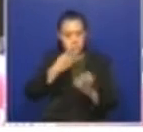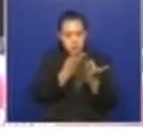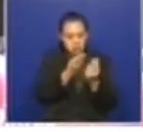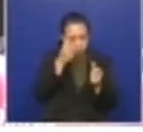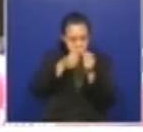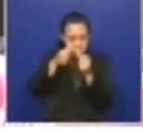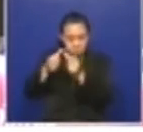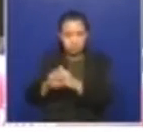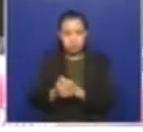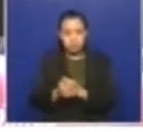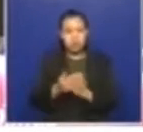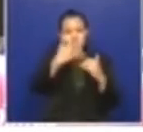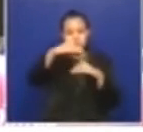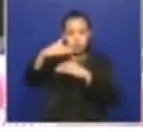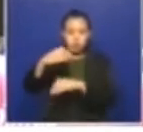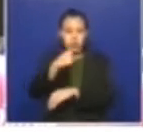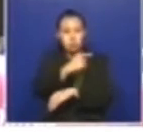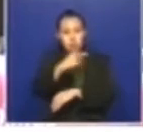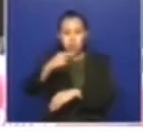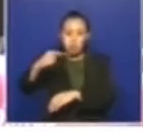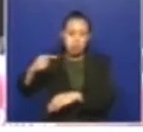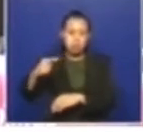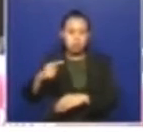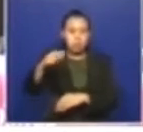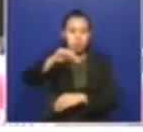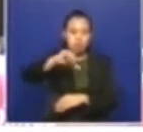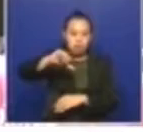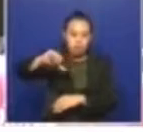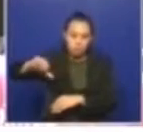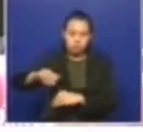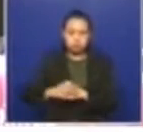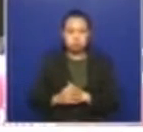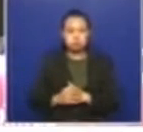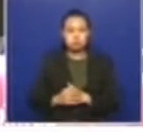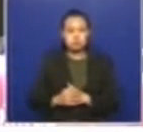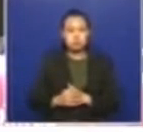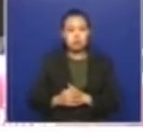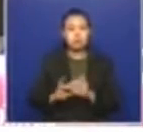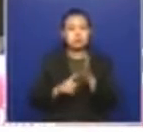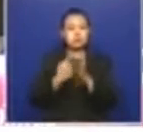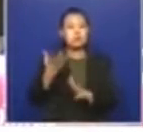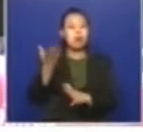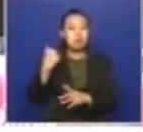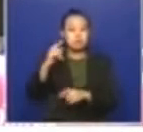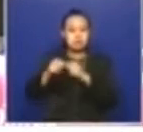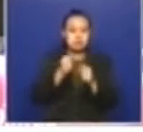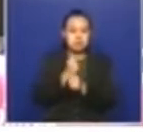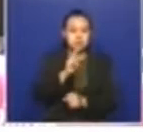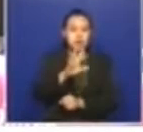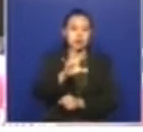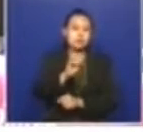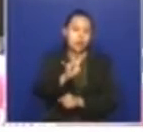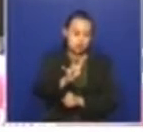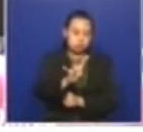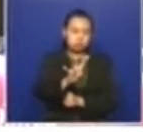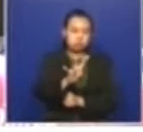ดลบมาตลอดก่อนโควิดแล้วมันเริ่มติดลบมาตั้งเมื่อไหร่ยึดอำนาจปี57พอ